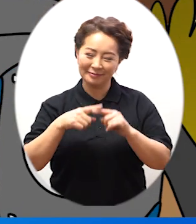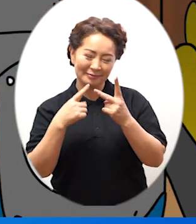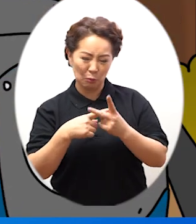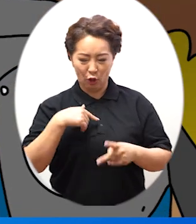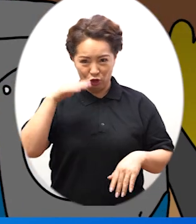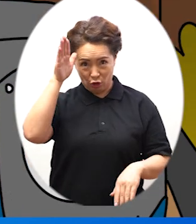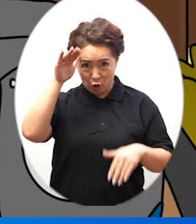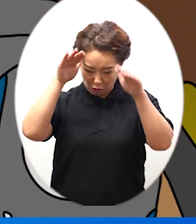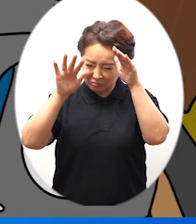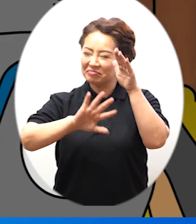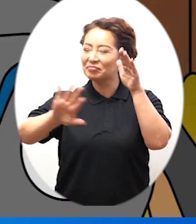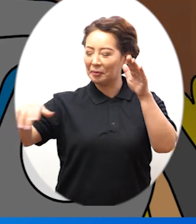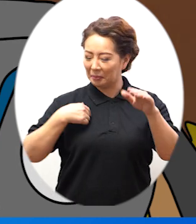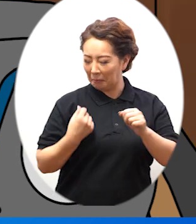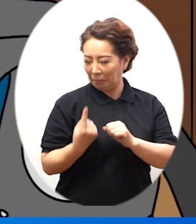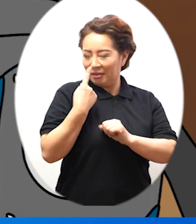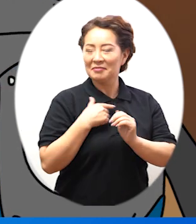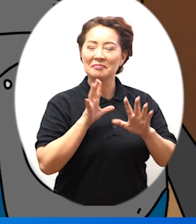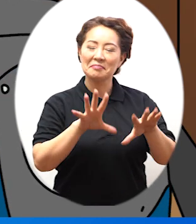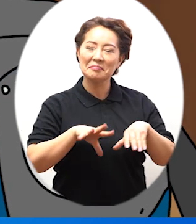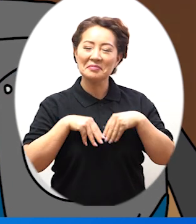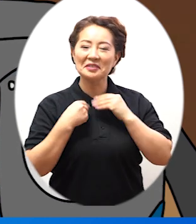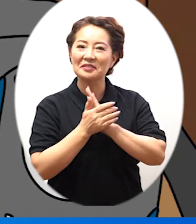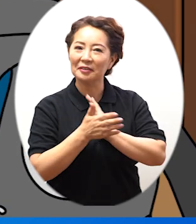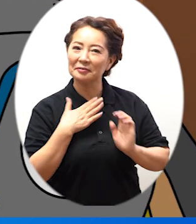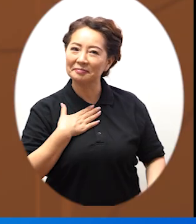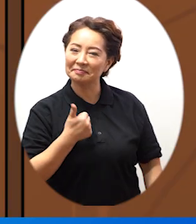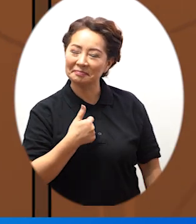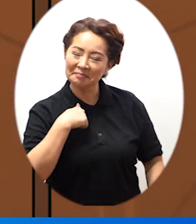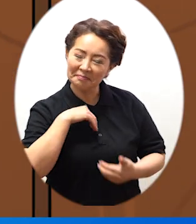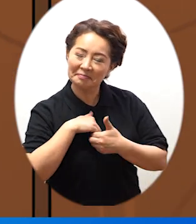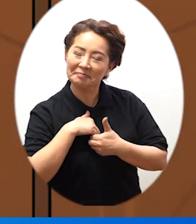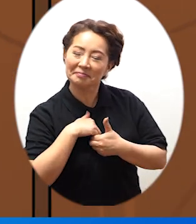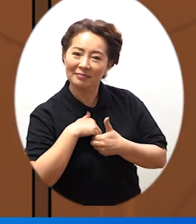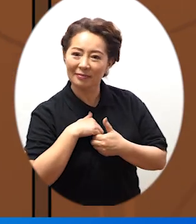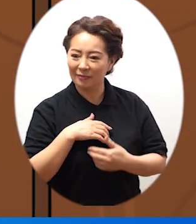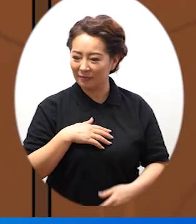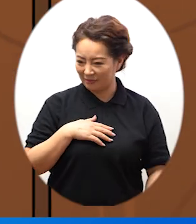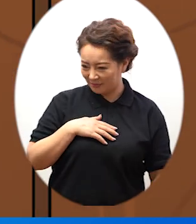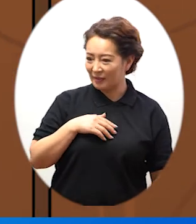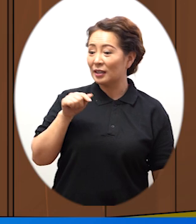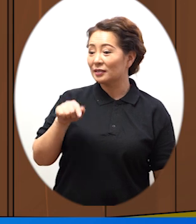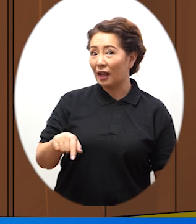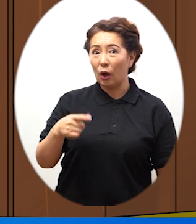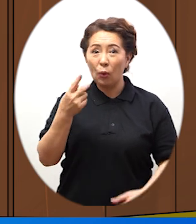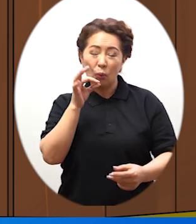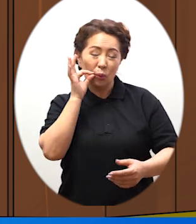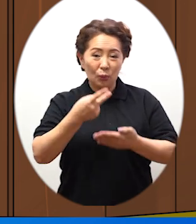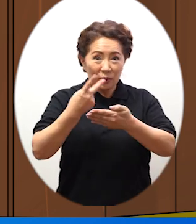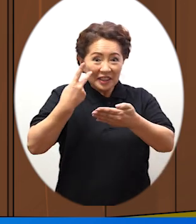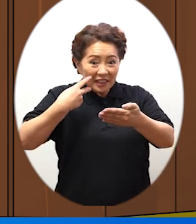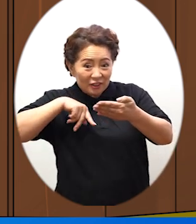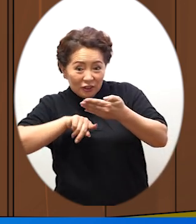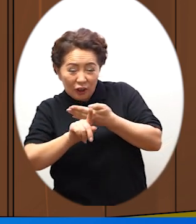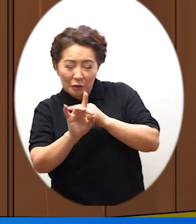За тэгээд нохоон дундаа надад байдаг мэдрэх чадварт байдаг юм шиг байгаа. За үлгэрийн гол дүрийн баатрийг бол